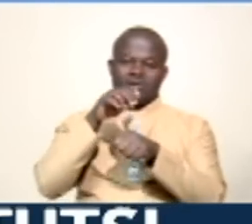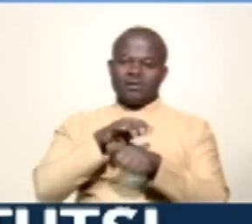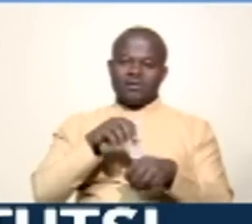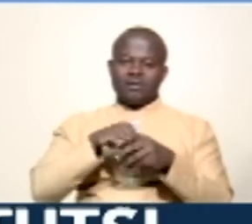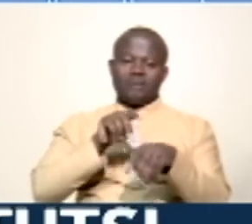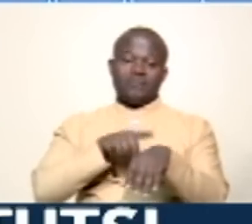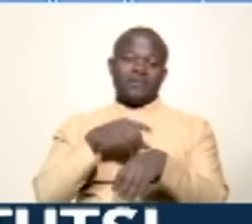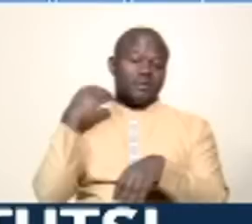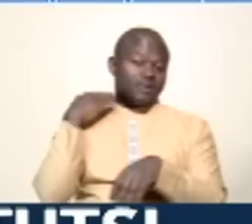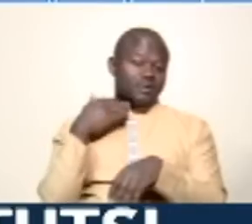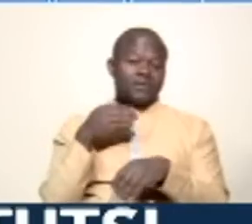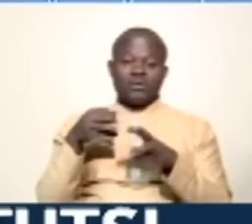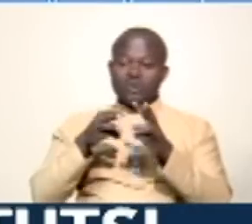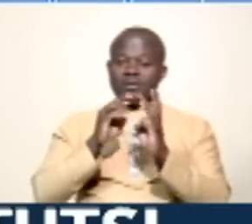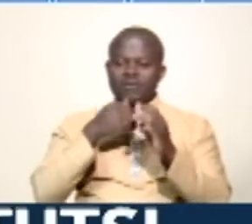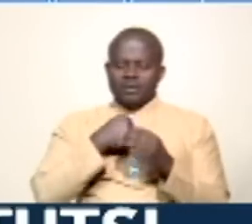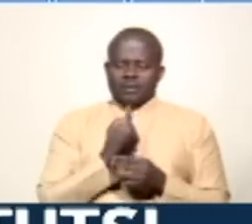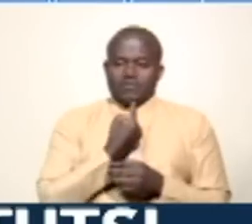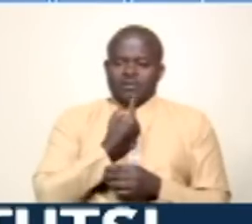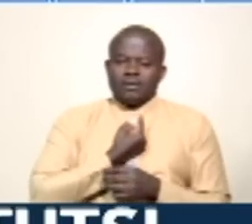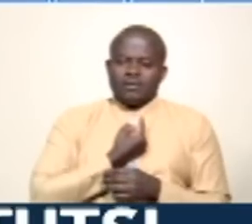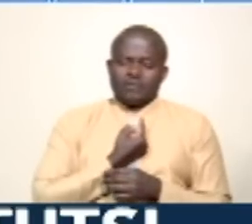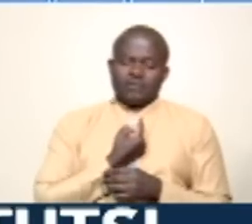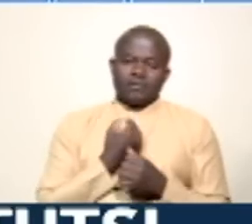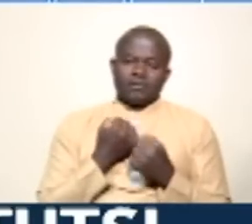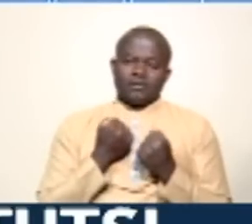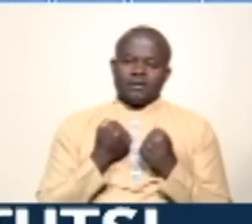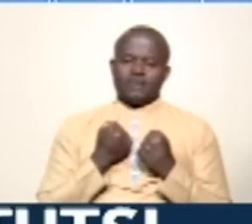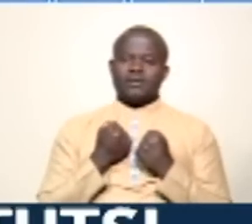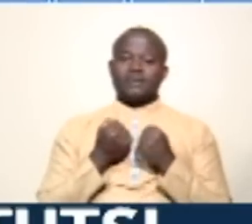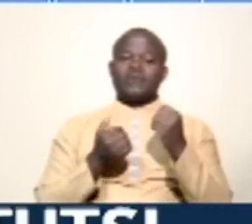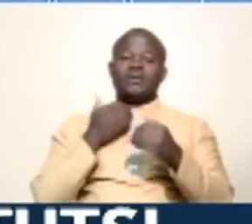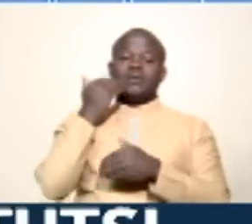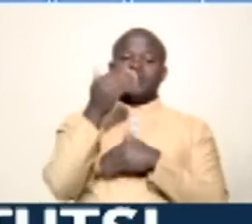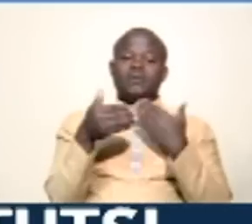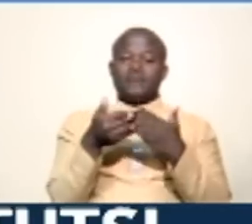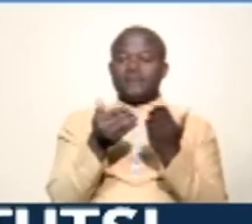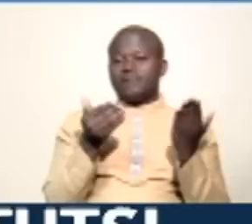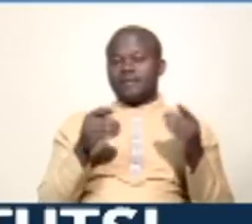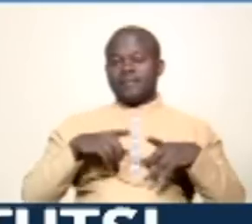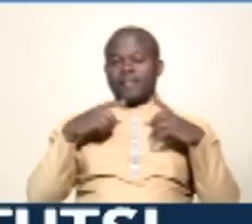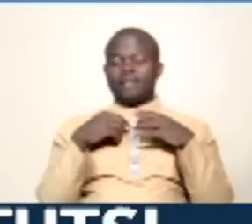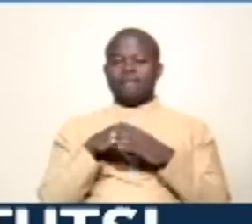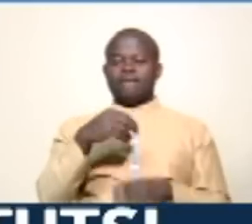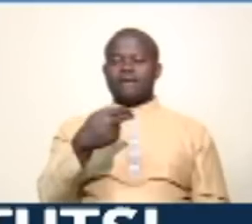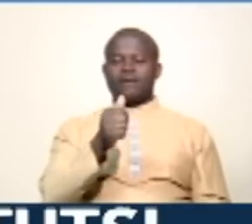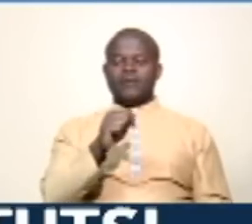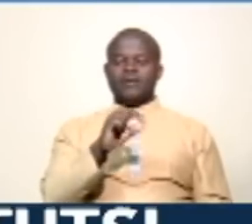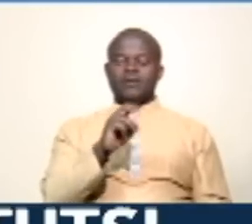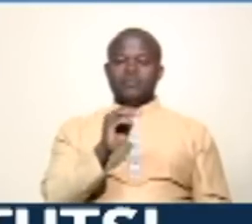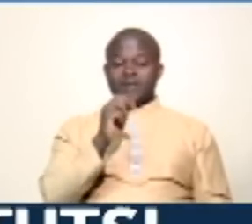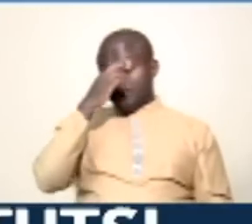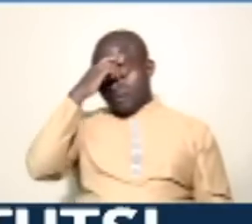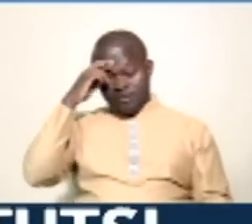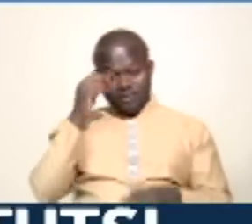cya Jenoside, nuko yageze ubudaheranwa budasanzwe na nyuma yo guhura n'ubwo buzima. Hagenimana Antoine avuga ko